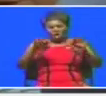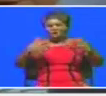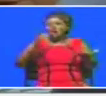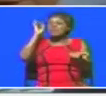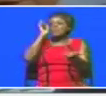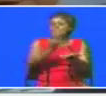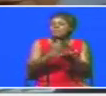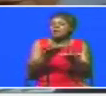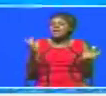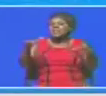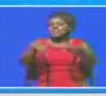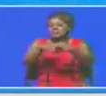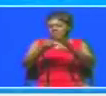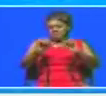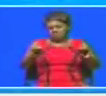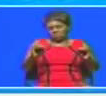member of staff.